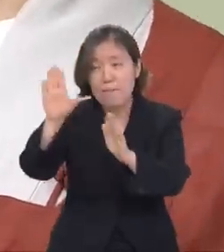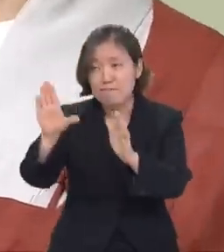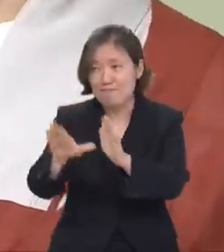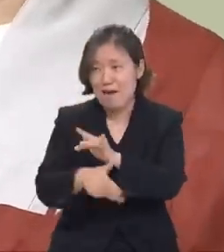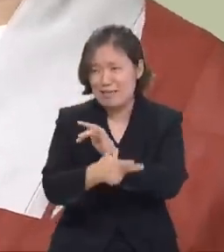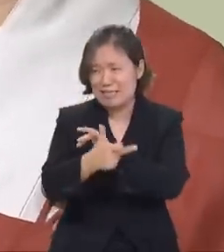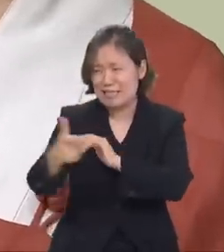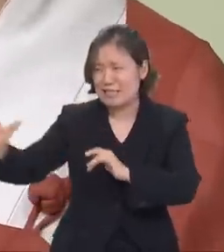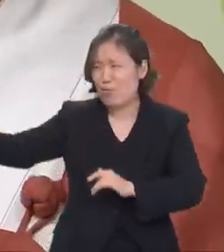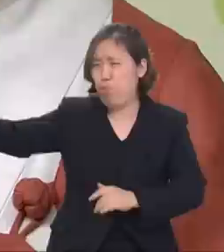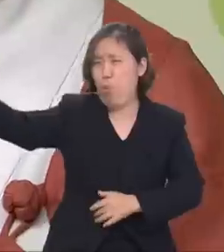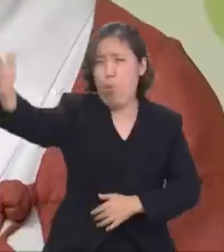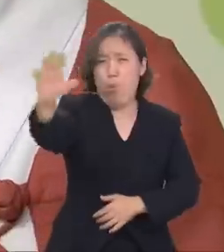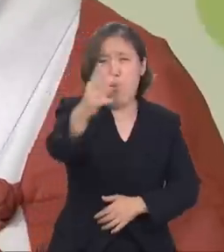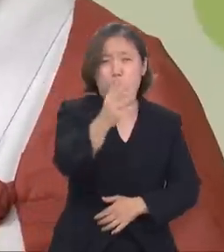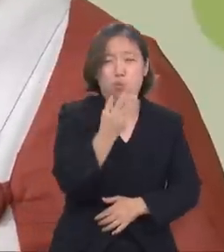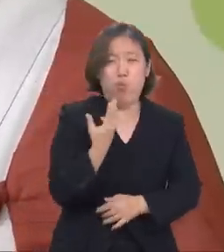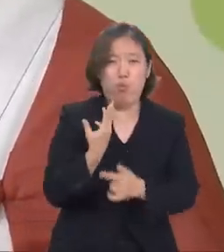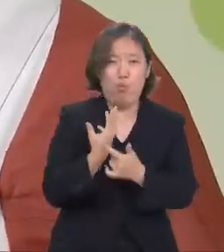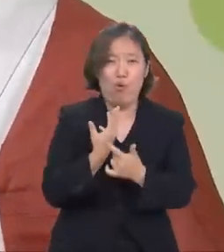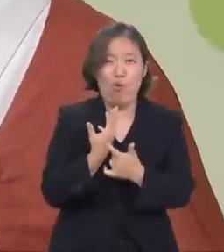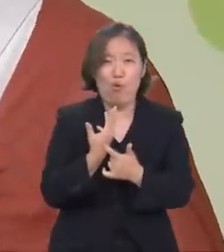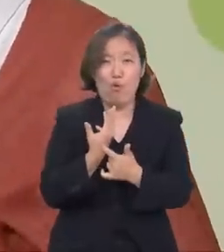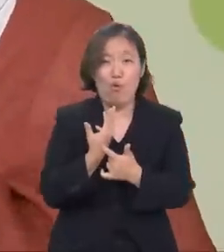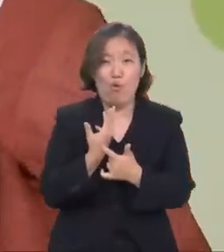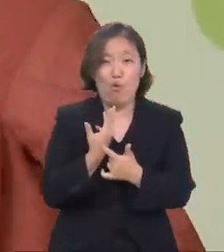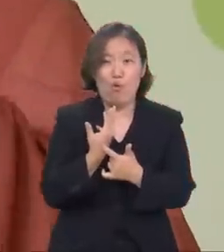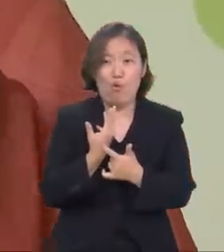엄청난 회오리 바람이 불면서